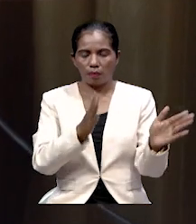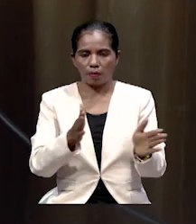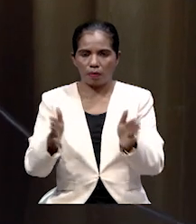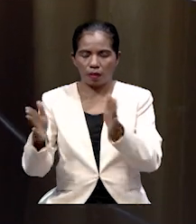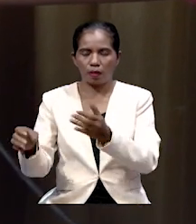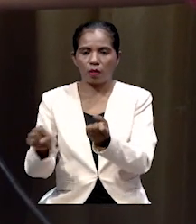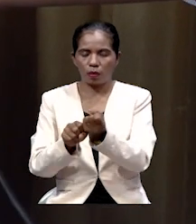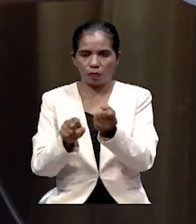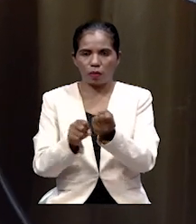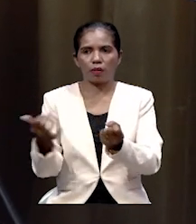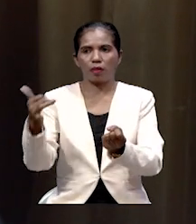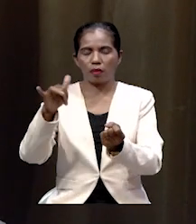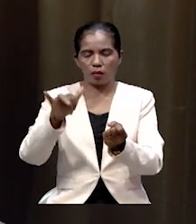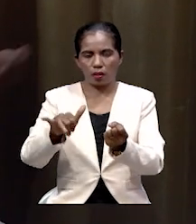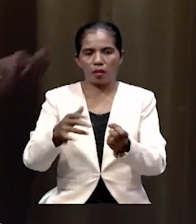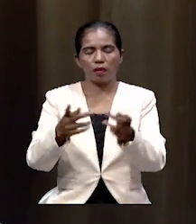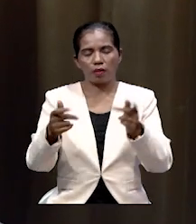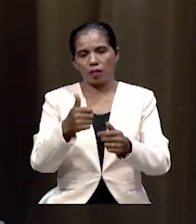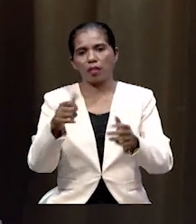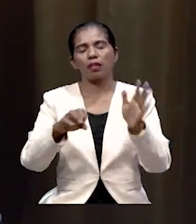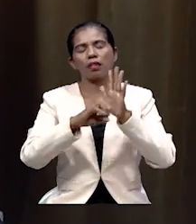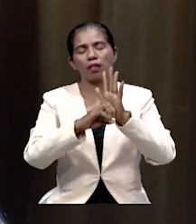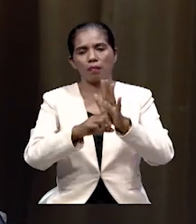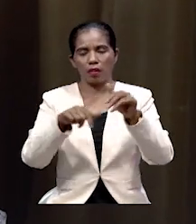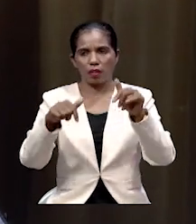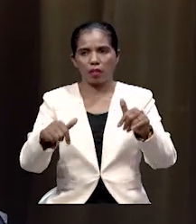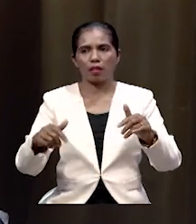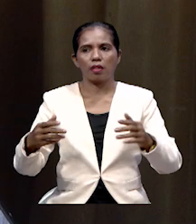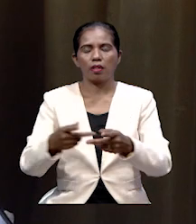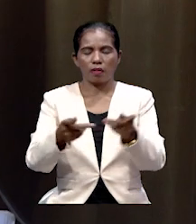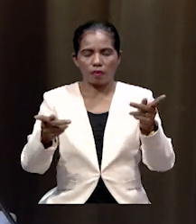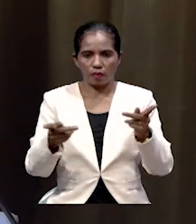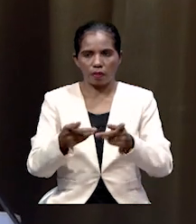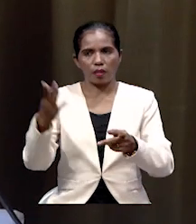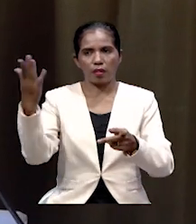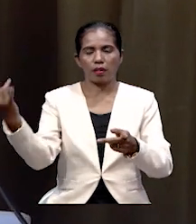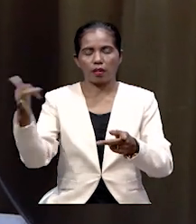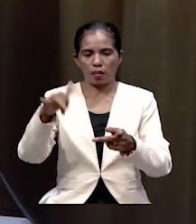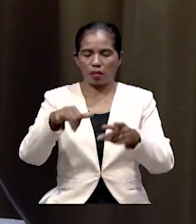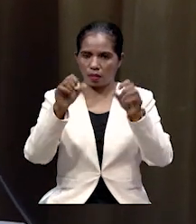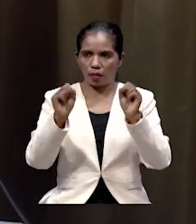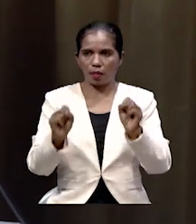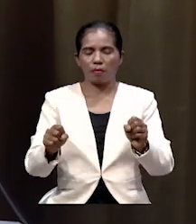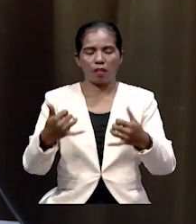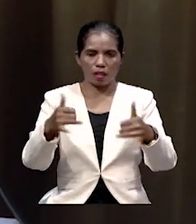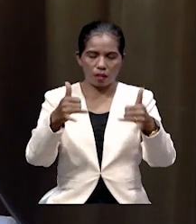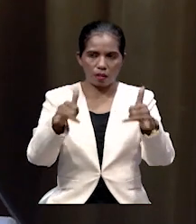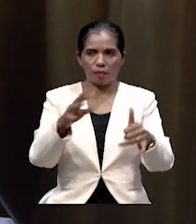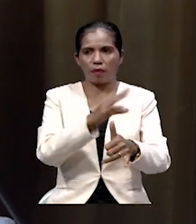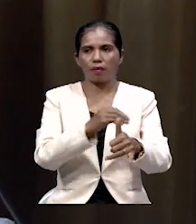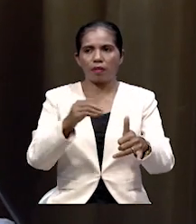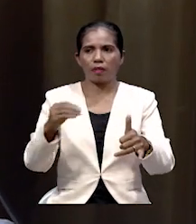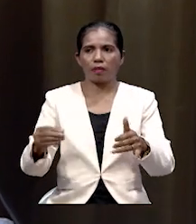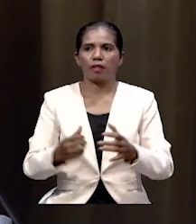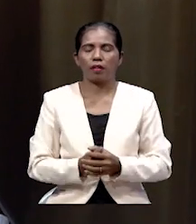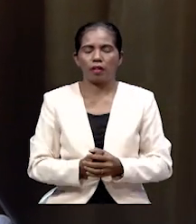poyu sira iha parte balo. Por exemplo, iha ne iha zarding wan dahi wain, fatim ba sira bele halimar, iha kaza